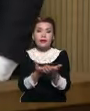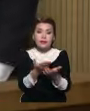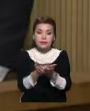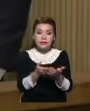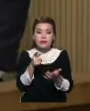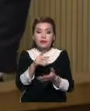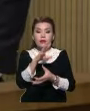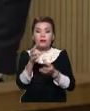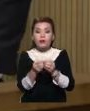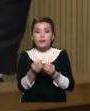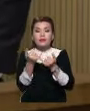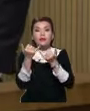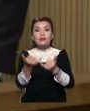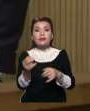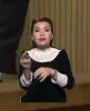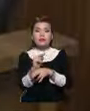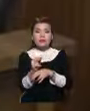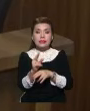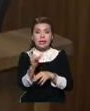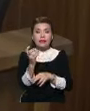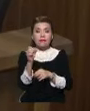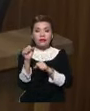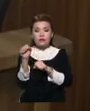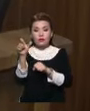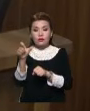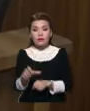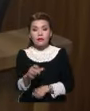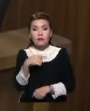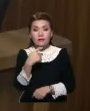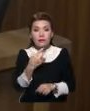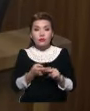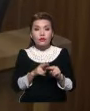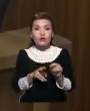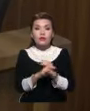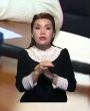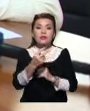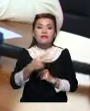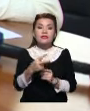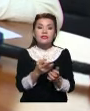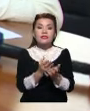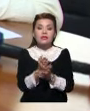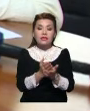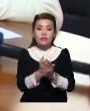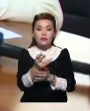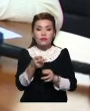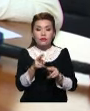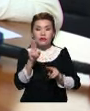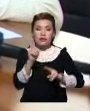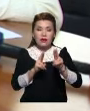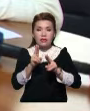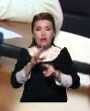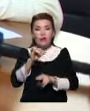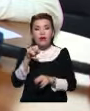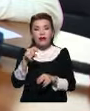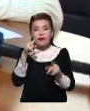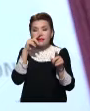Их появление привело к искажению статуса адвоката, считает Бекебаев. Также юрист с 20-летним стажем не согласен с некоторыми нормами УПК. По